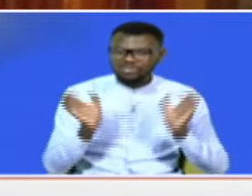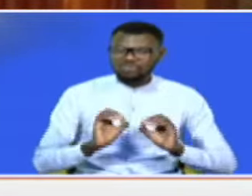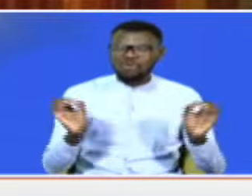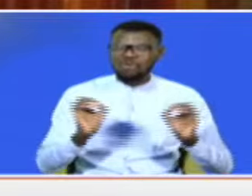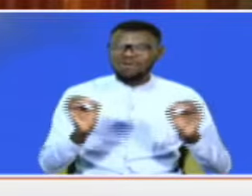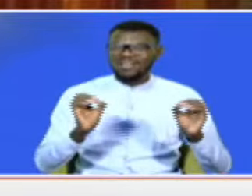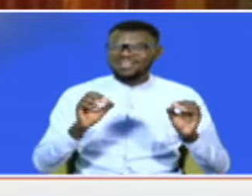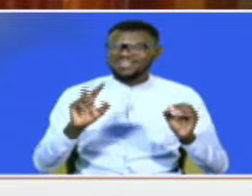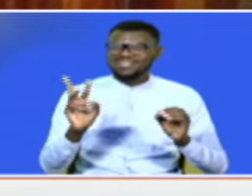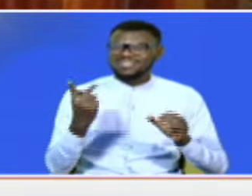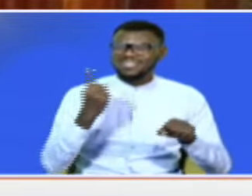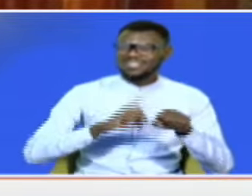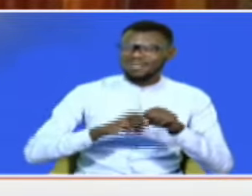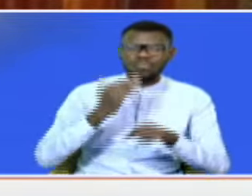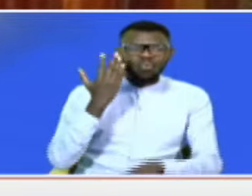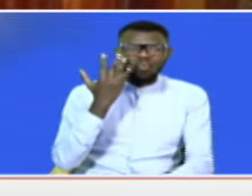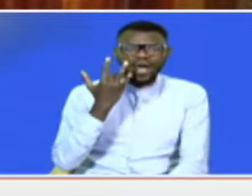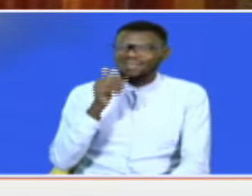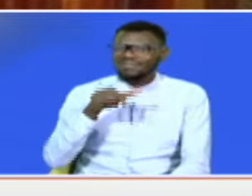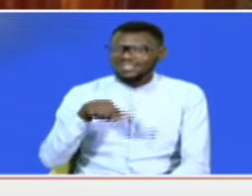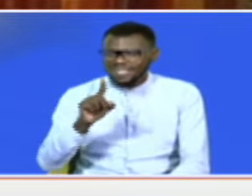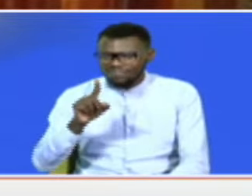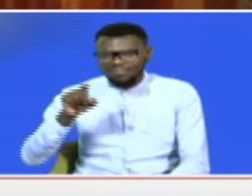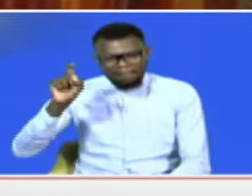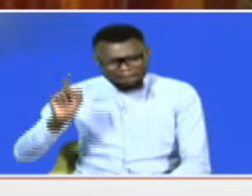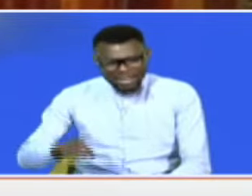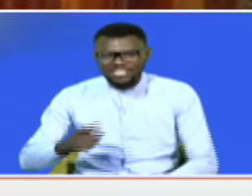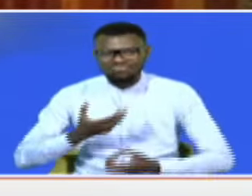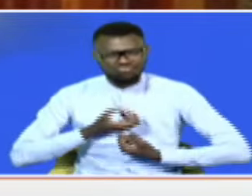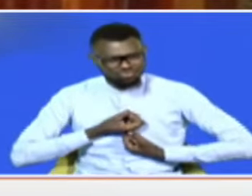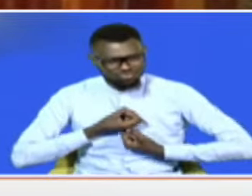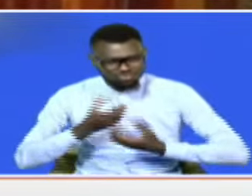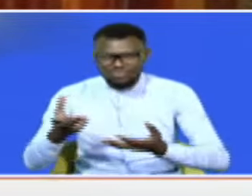pili, ambao wao ni mashahidi wa upande wa mashtaka.